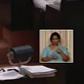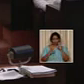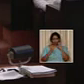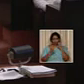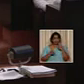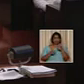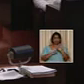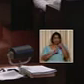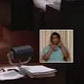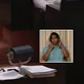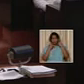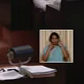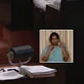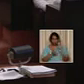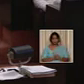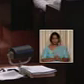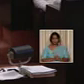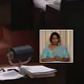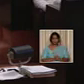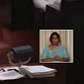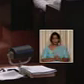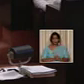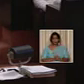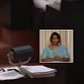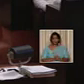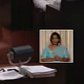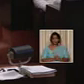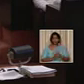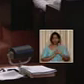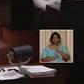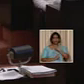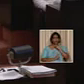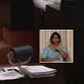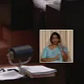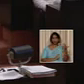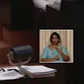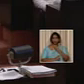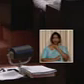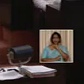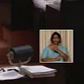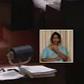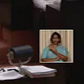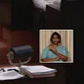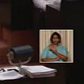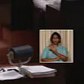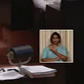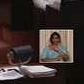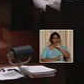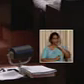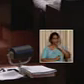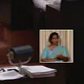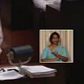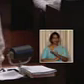यतुमा मेवस्था सभा इन्नोद किल न हरि यतुमा हेन मे सभावट कियन बह मे मे बुरुआ सावध्य प्रकाश